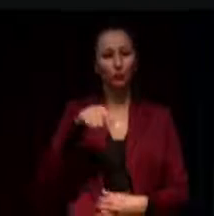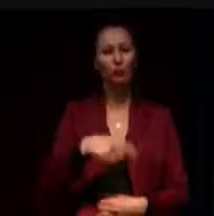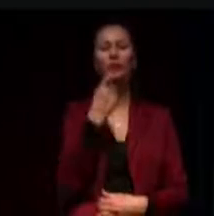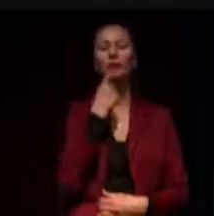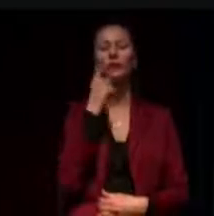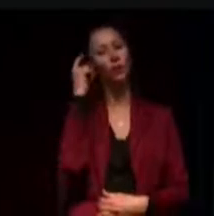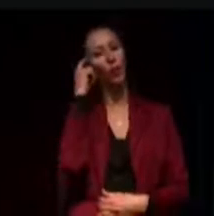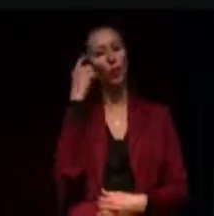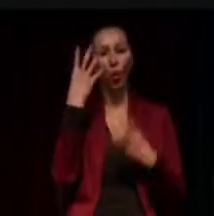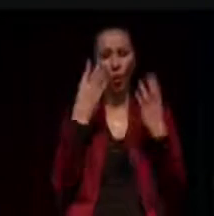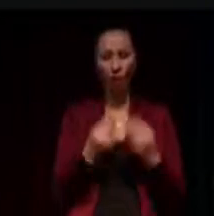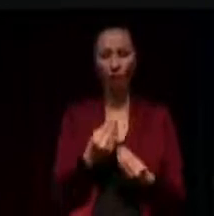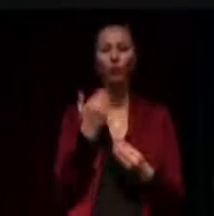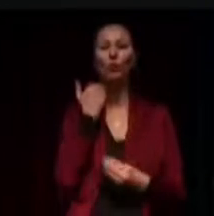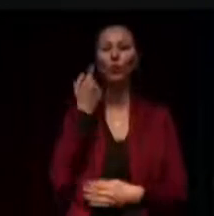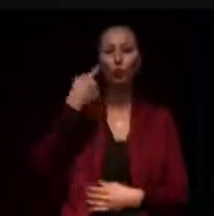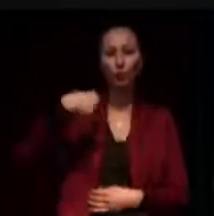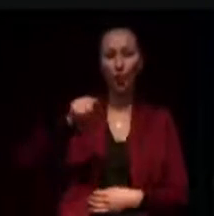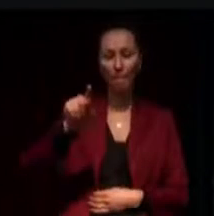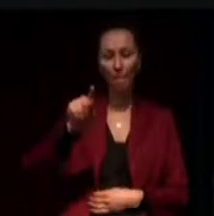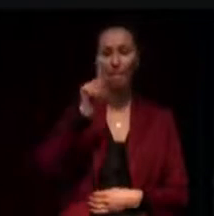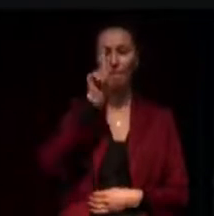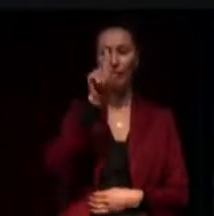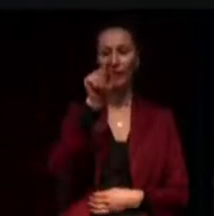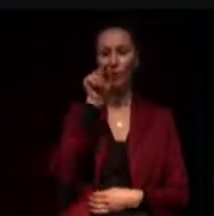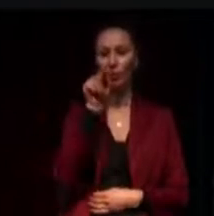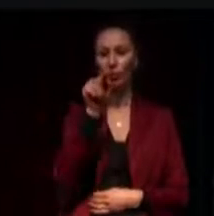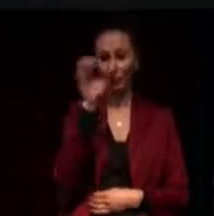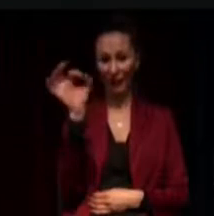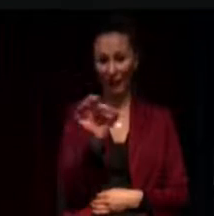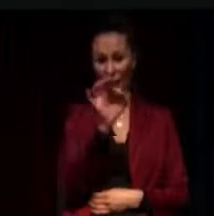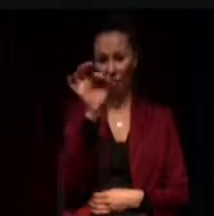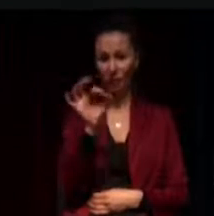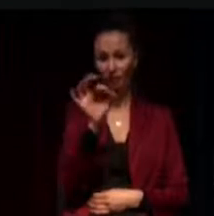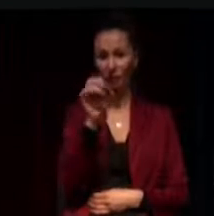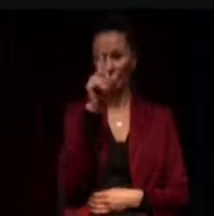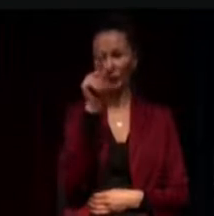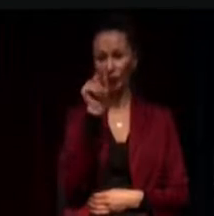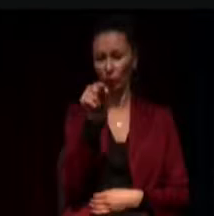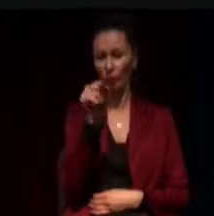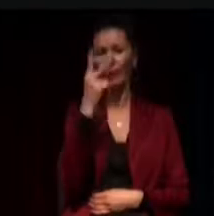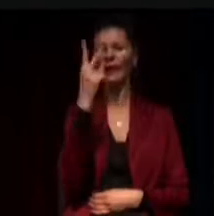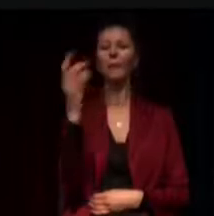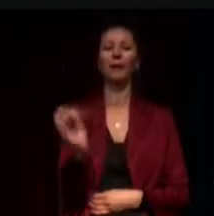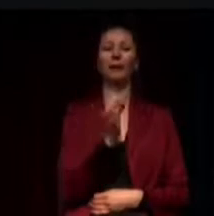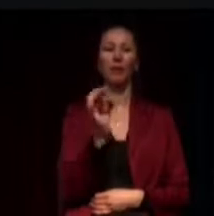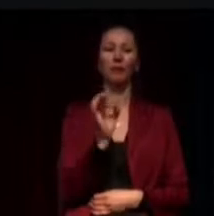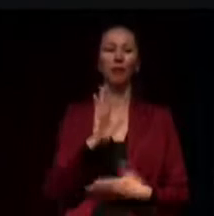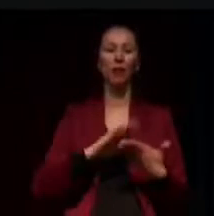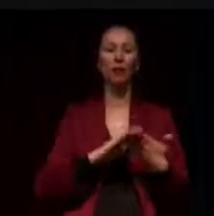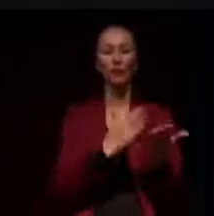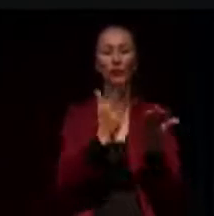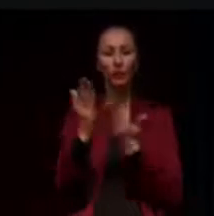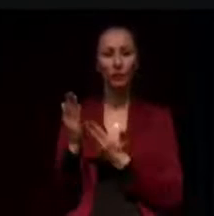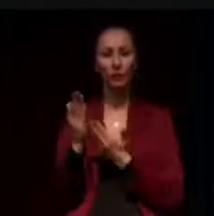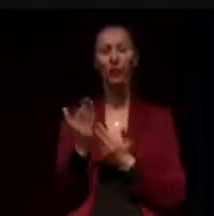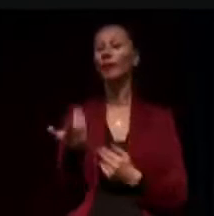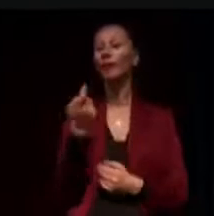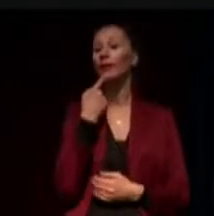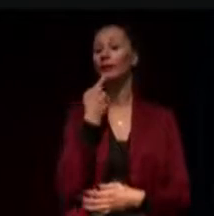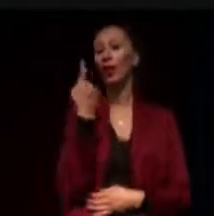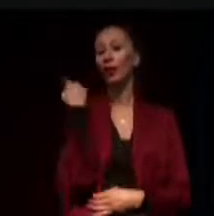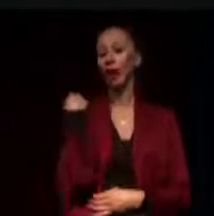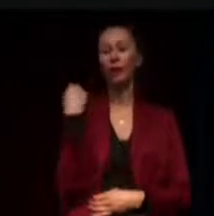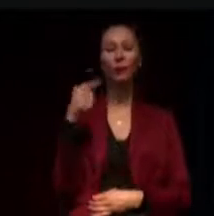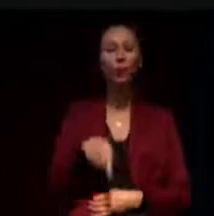Bu yıl öngörülen borçlanma yaklaşık 1 milyar 1.2 milyar arkadaşlar. Geçen